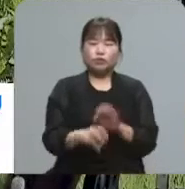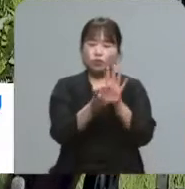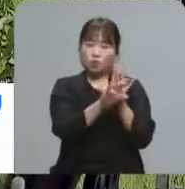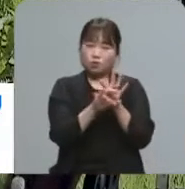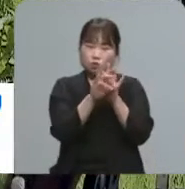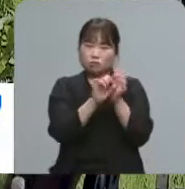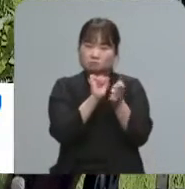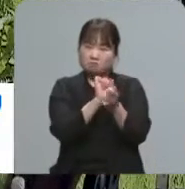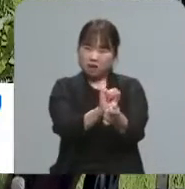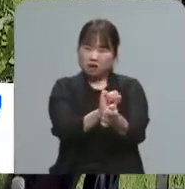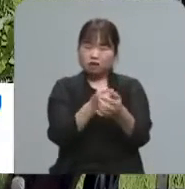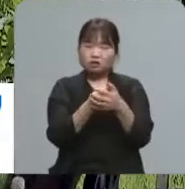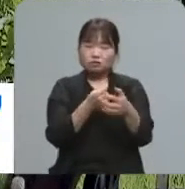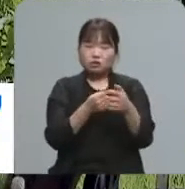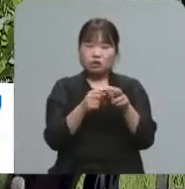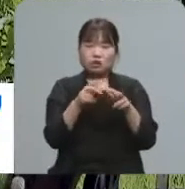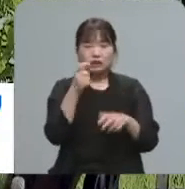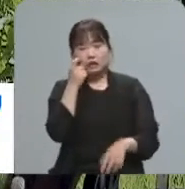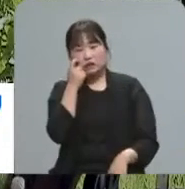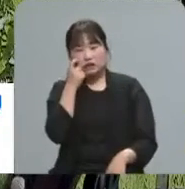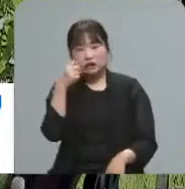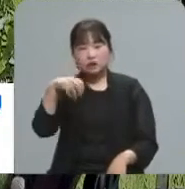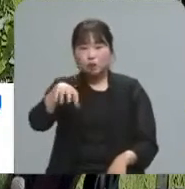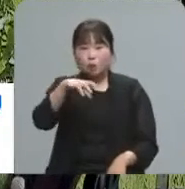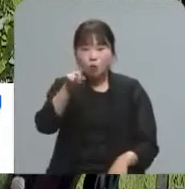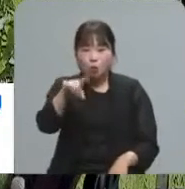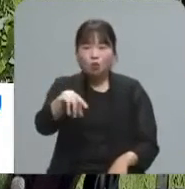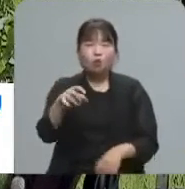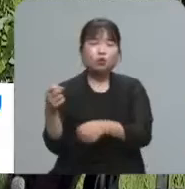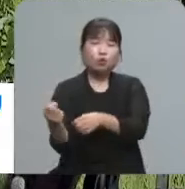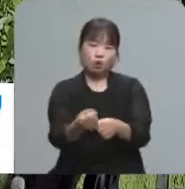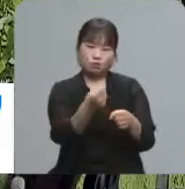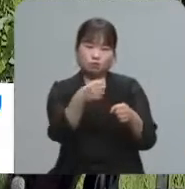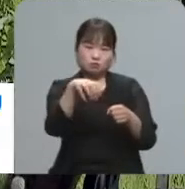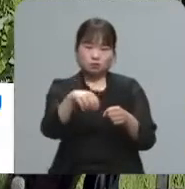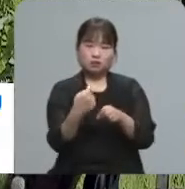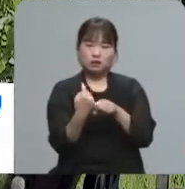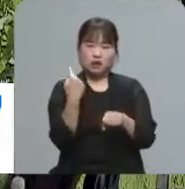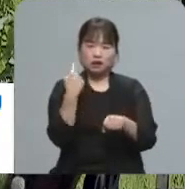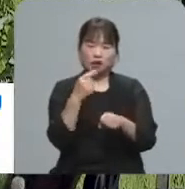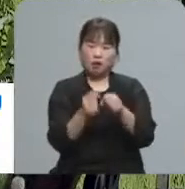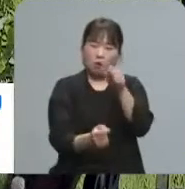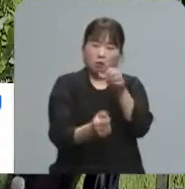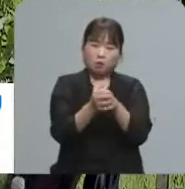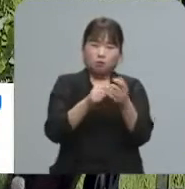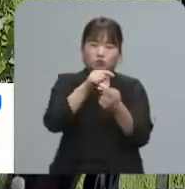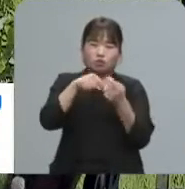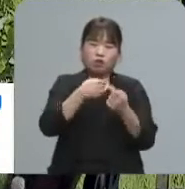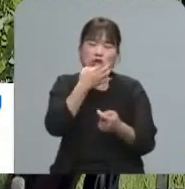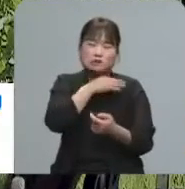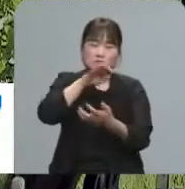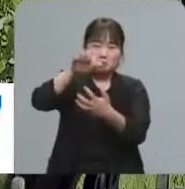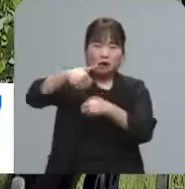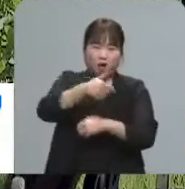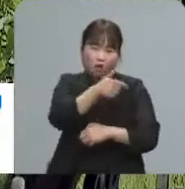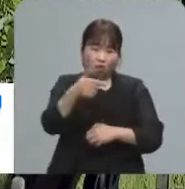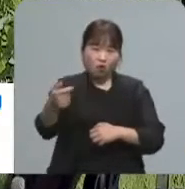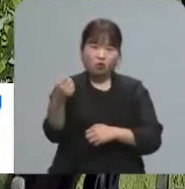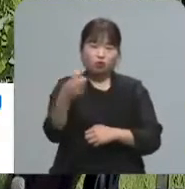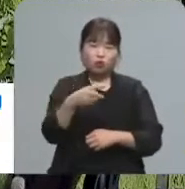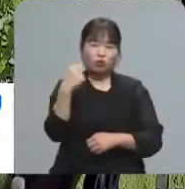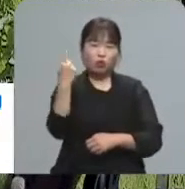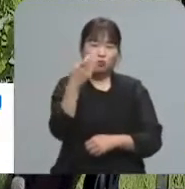코로나19 감염 사태로 호황을 누리는 곳 중에 하나가 바로 골프장인데요. 지난해 유례 없는 영업이익을 내고 사용료도 대폭